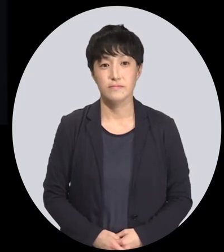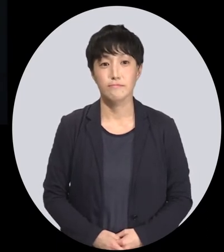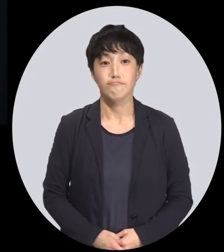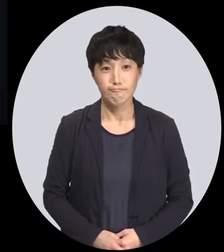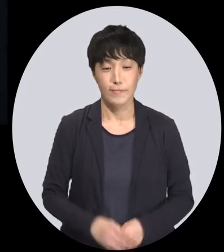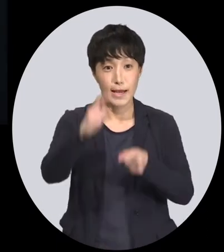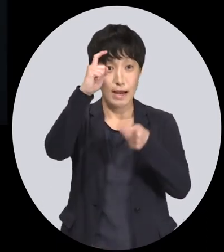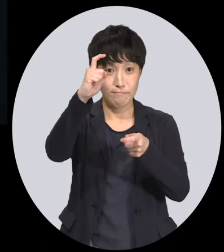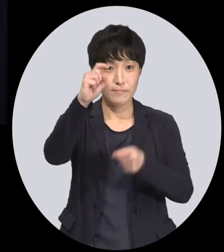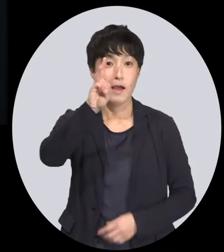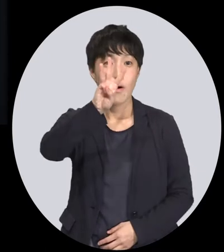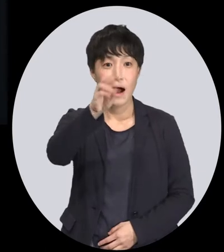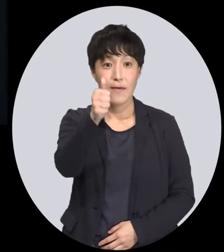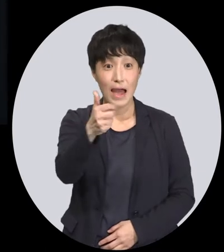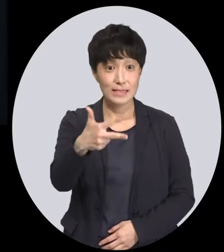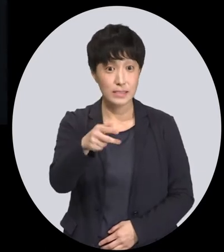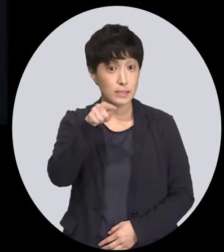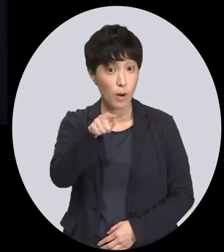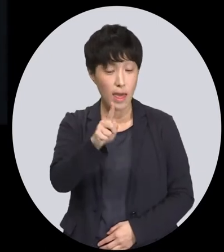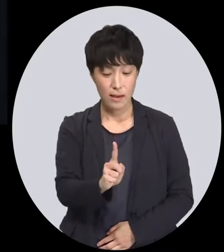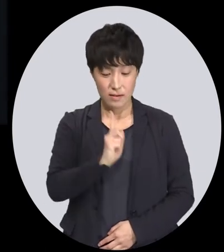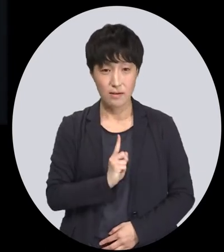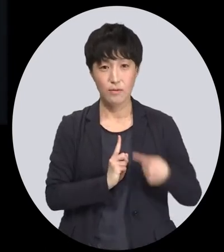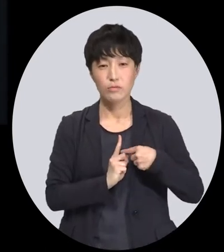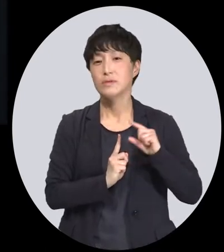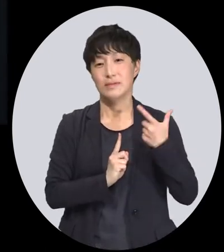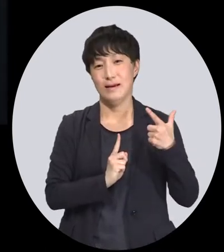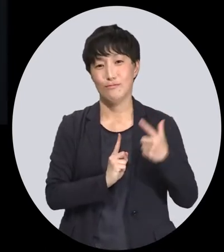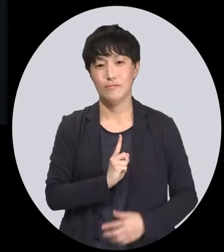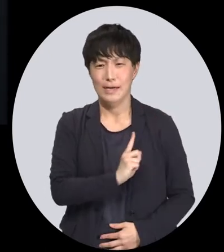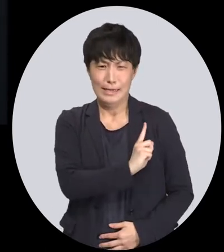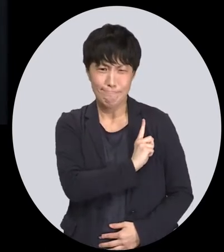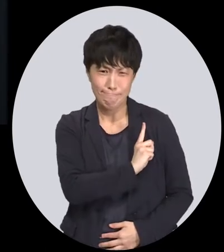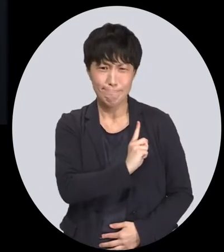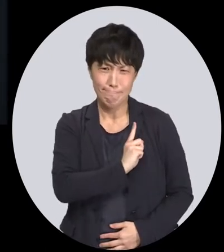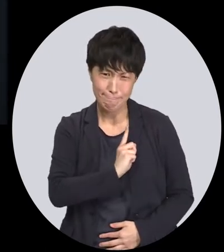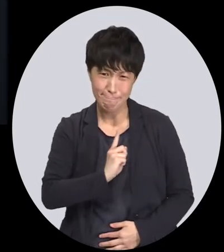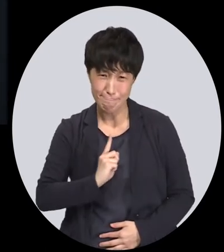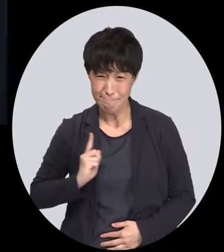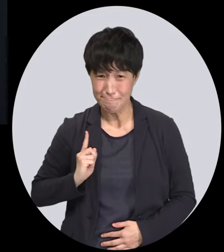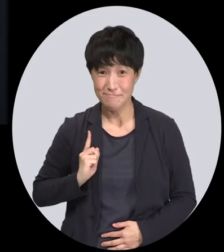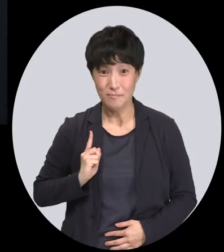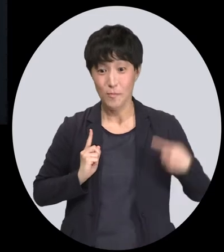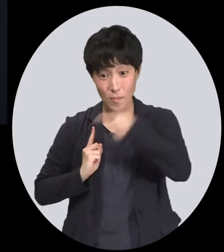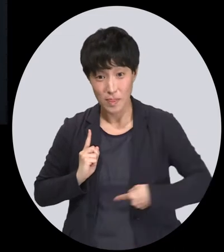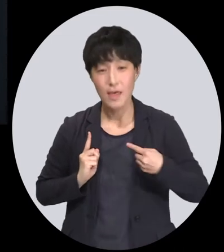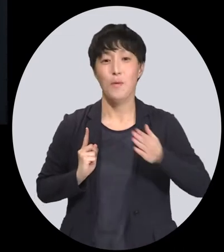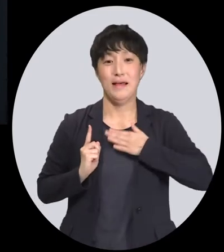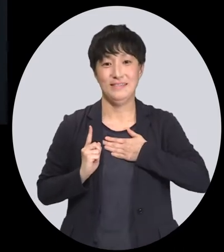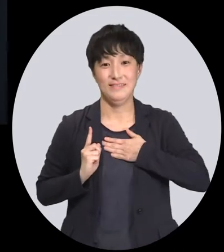私というものはただ一つのものではなくていっぱいあるなあと私の中にたくさんの